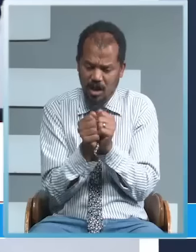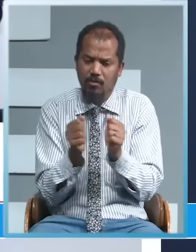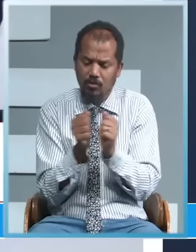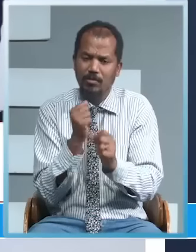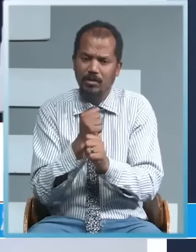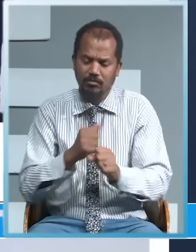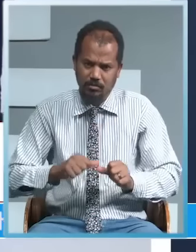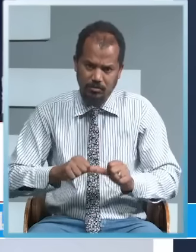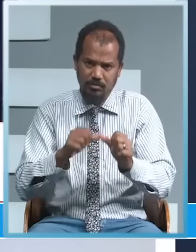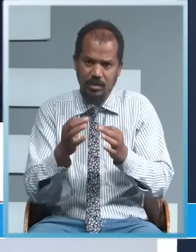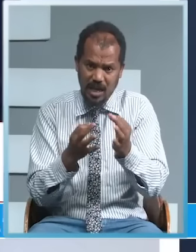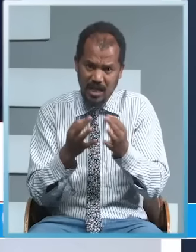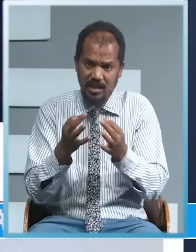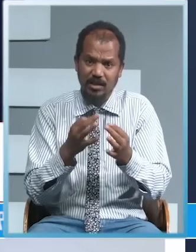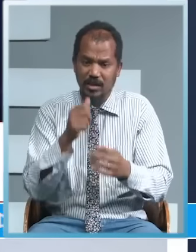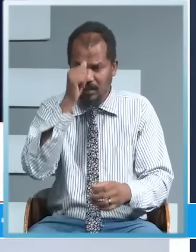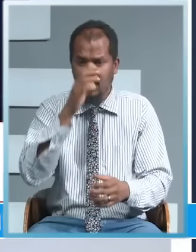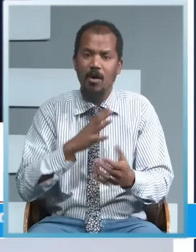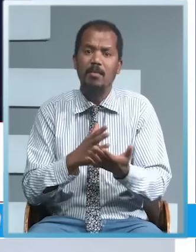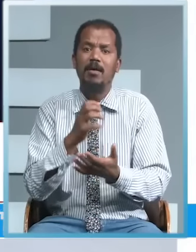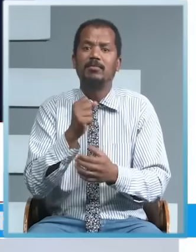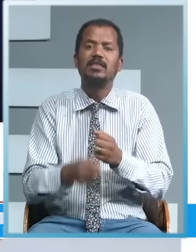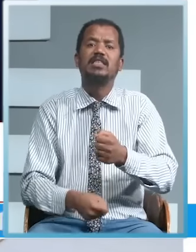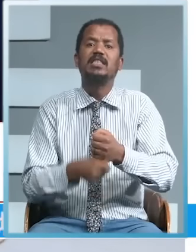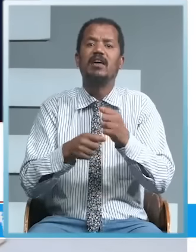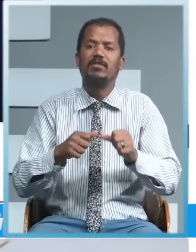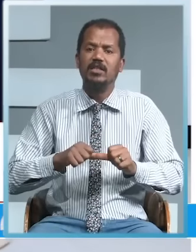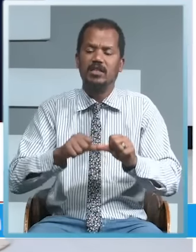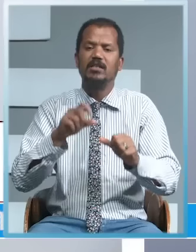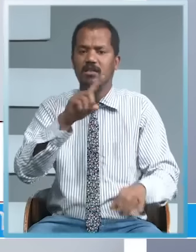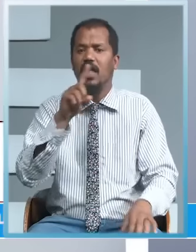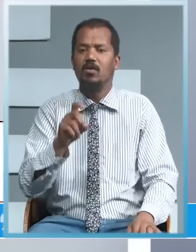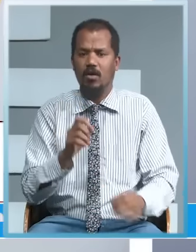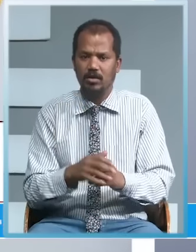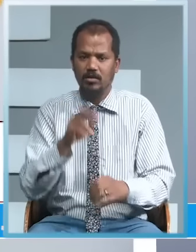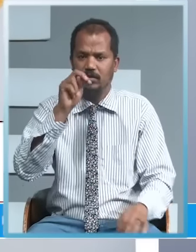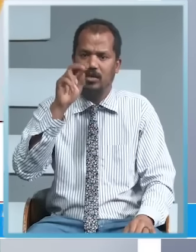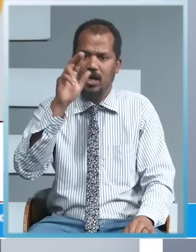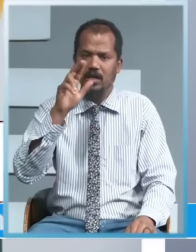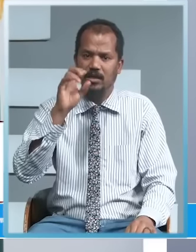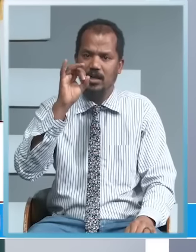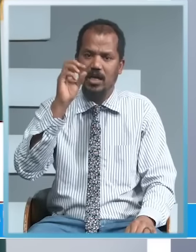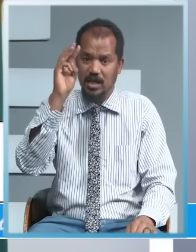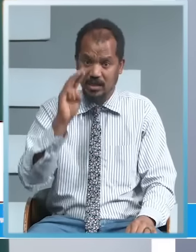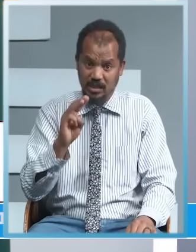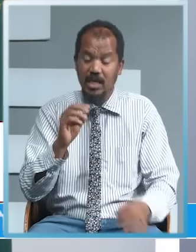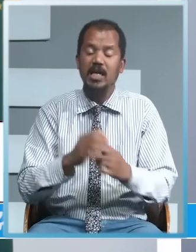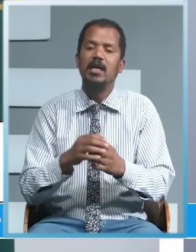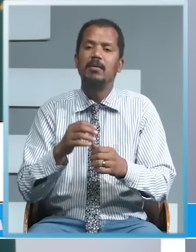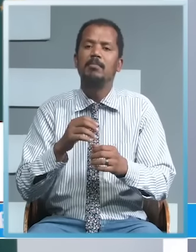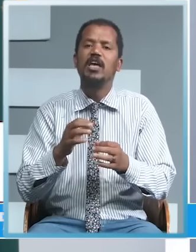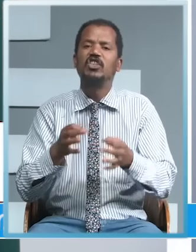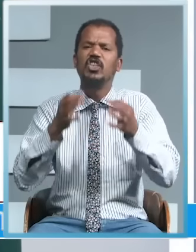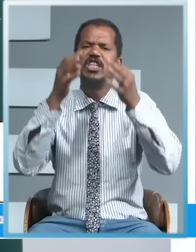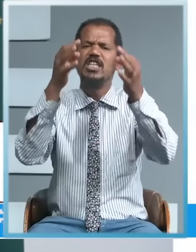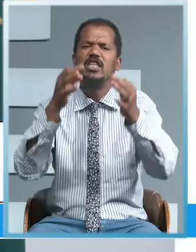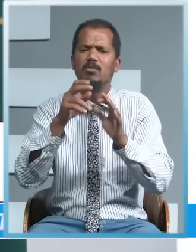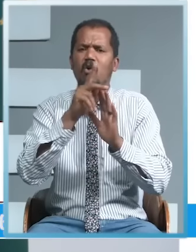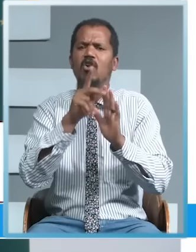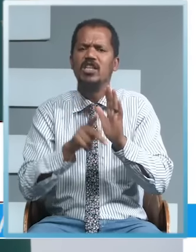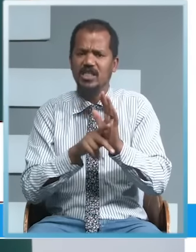መስራቱን እንደሚቀጥል ገልጸው የሰብአዊ መብት ቢሮው ድጋፍ እንዲቀጥል ጠይቀዋል። ቻርለስ ኮሞኢ በበኩላቸው በሽግግር ፍትህ